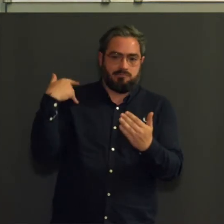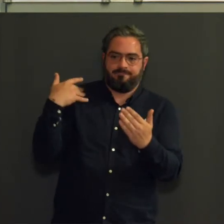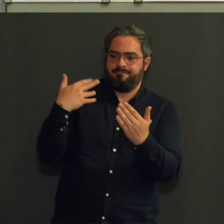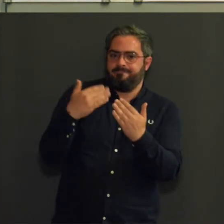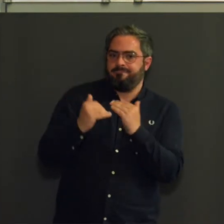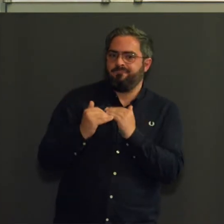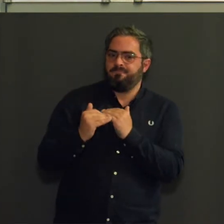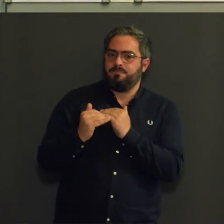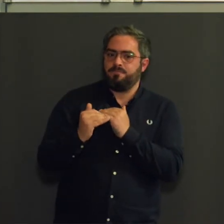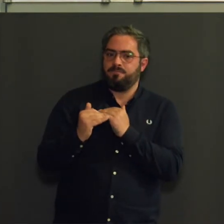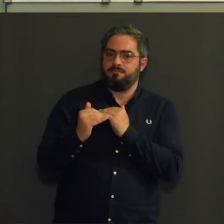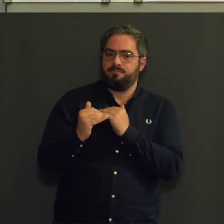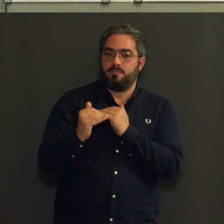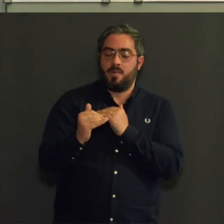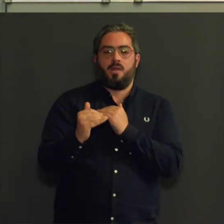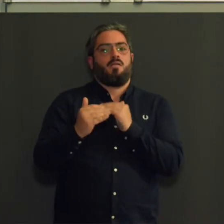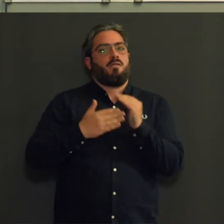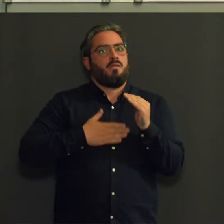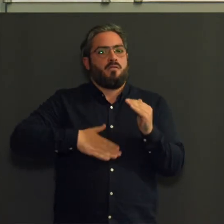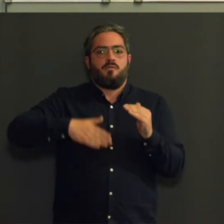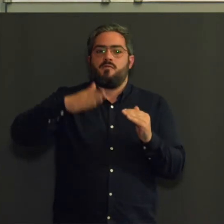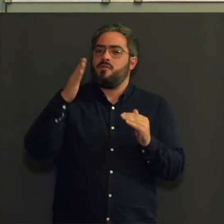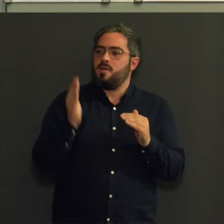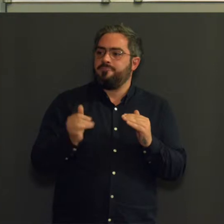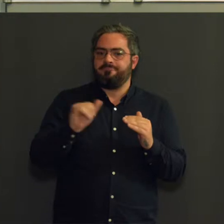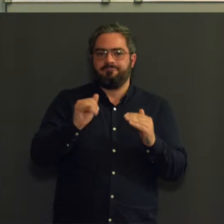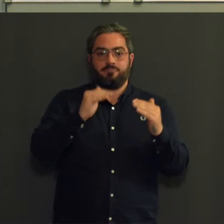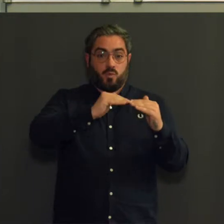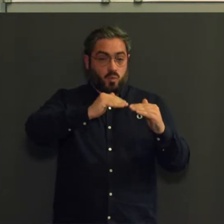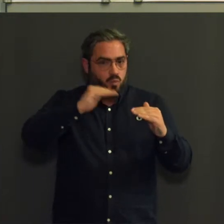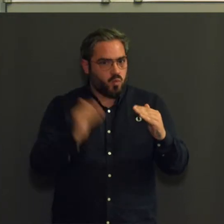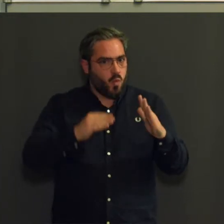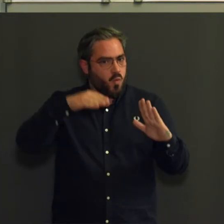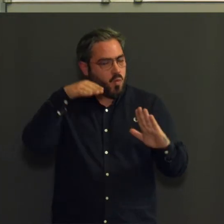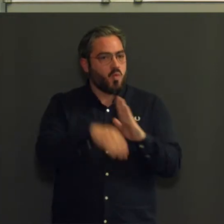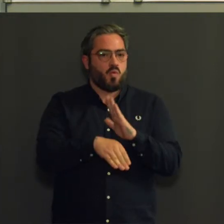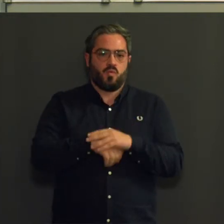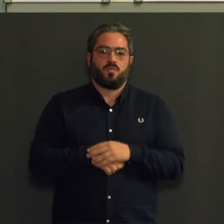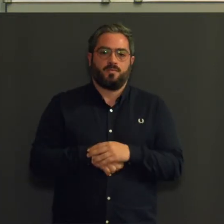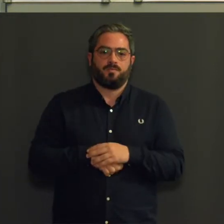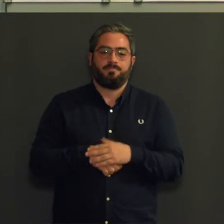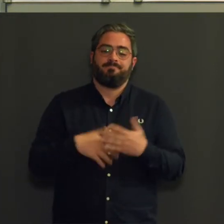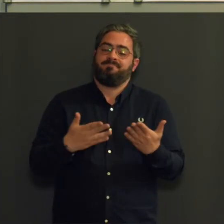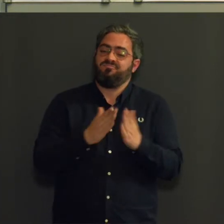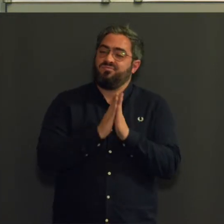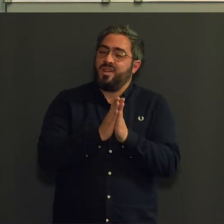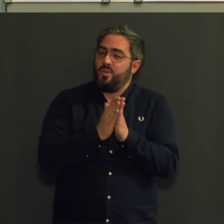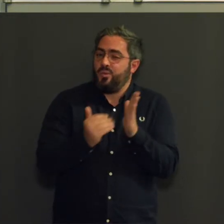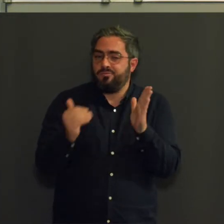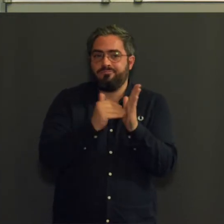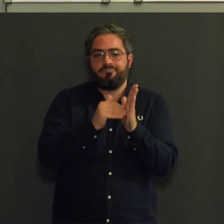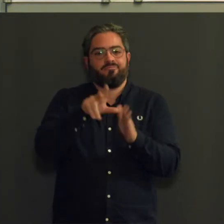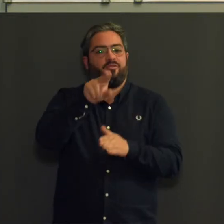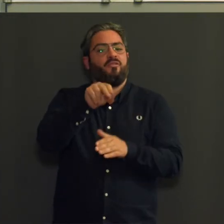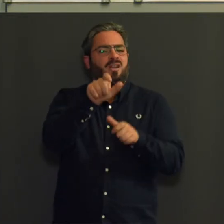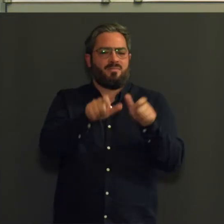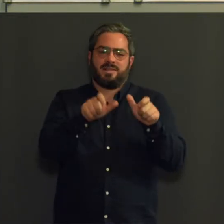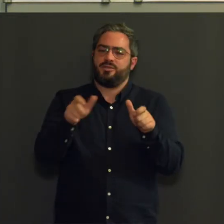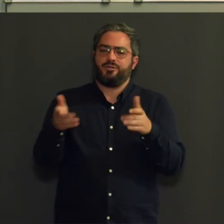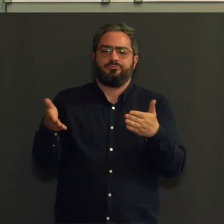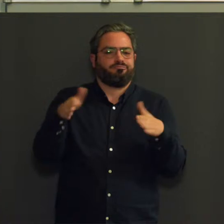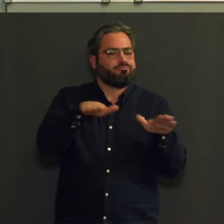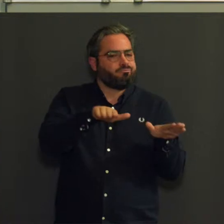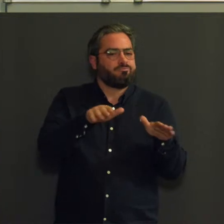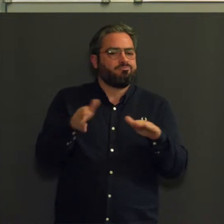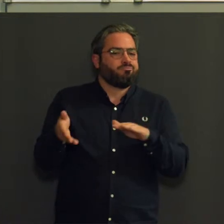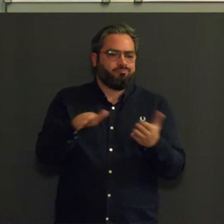longtemps. Et là aussi, finalement, nous avons une diminution significative. Nous déplorons toujours actuellement en moyenne une vingtaine de décès